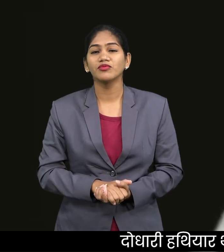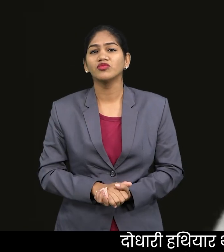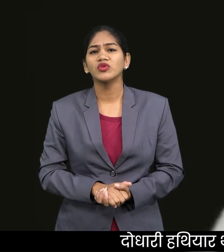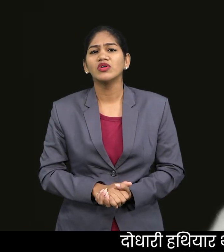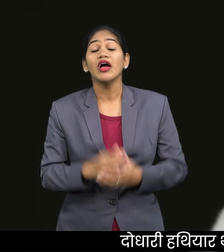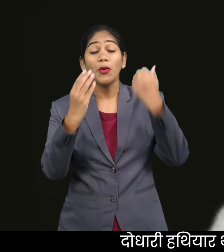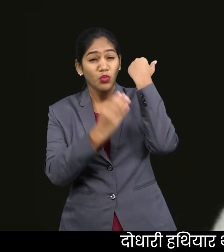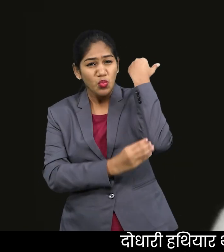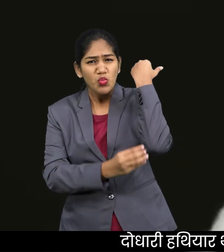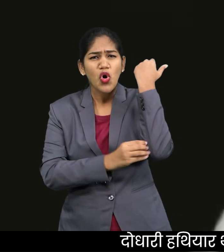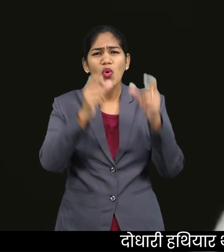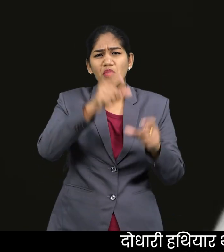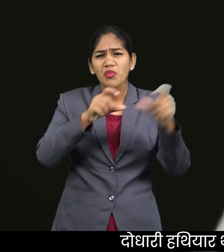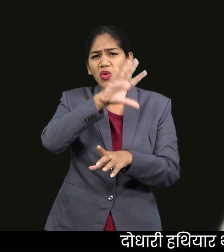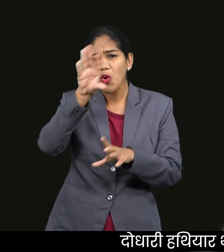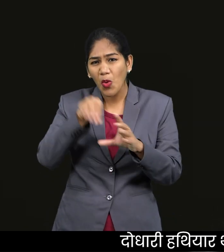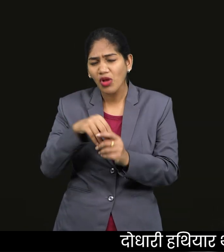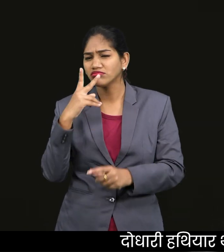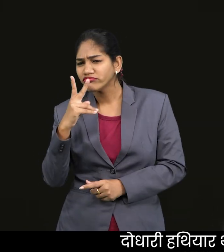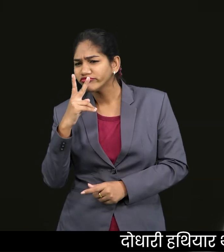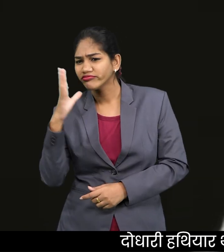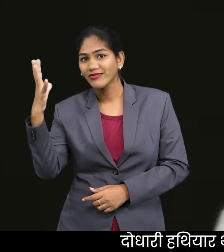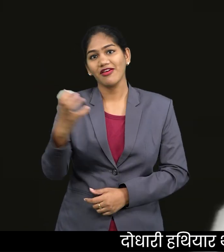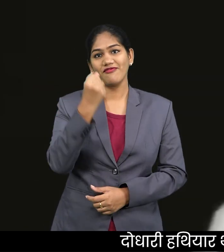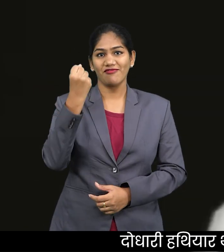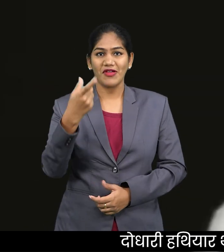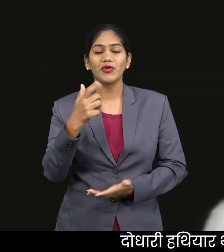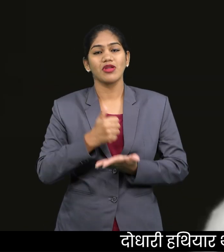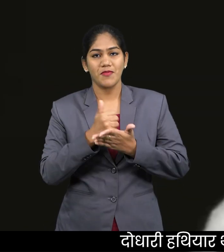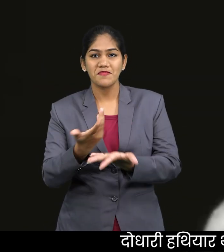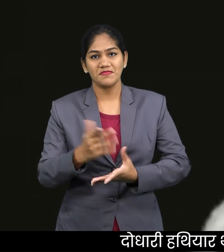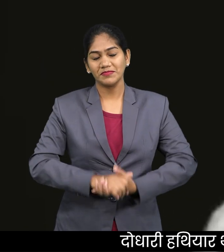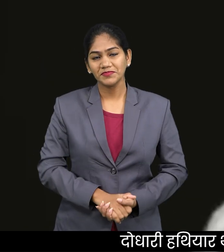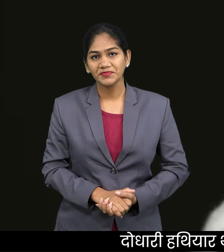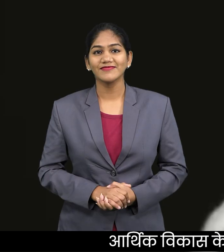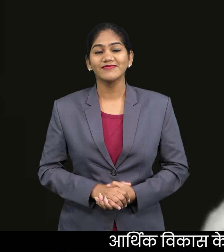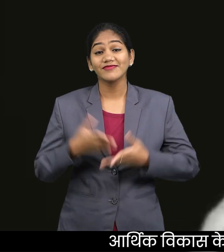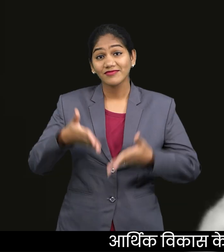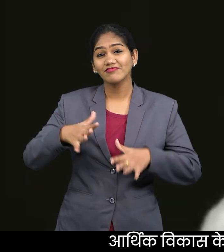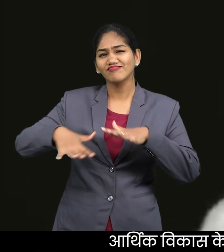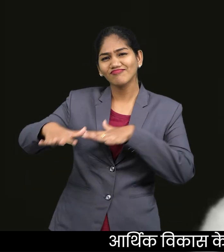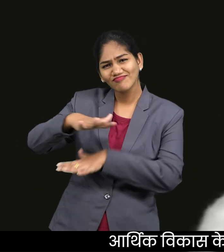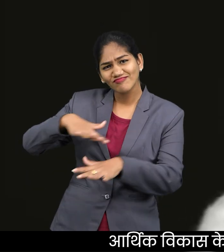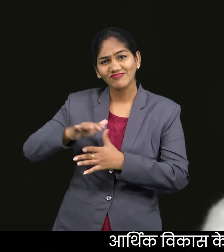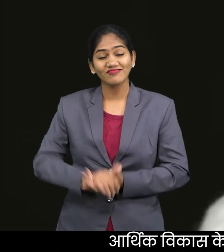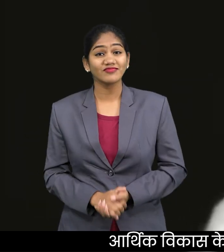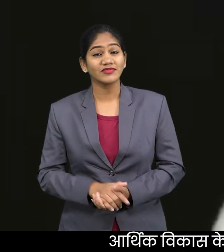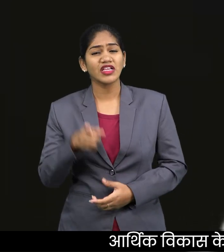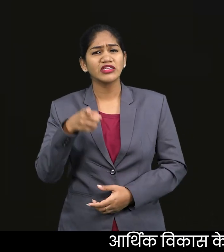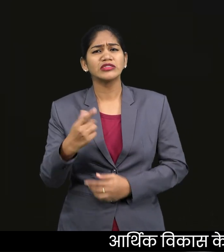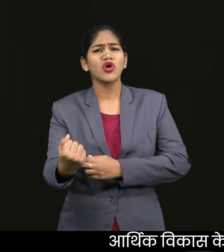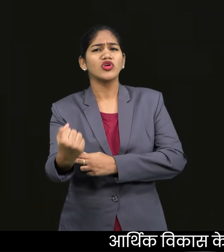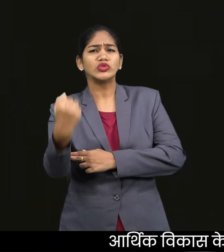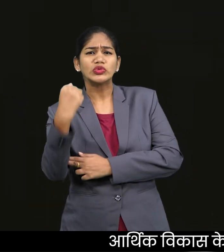रणनीति दोधारी हथियार थी, क्योंकि कांग्रेस पार्टी सामाजिक और आर्थिक विकास के अपने